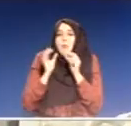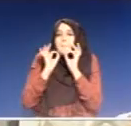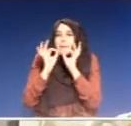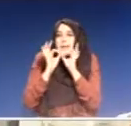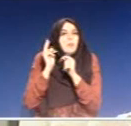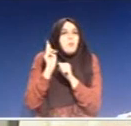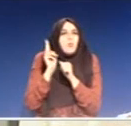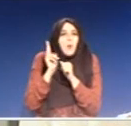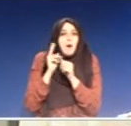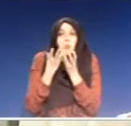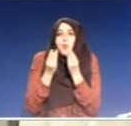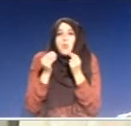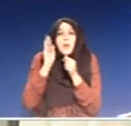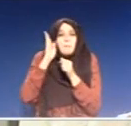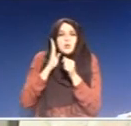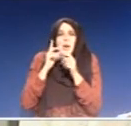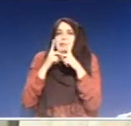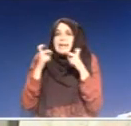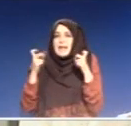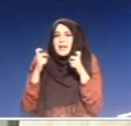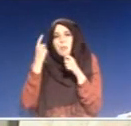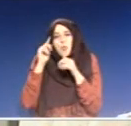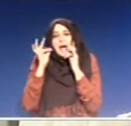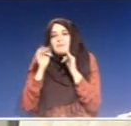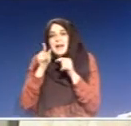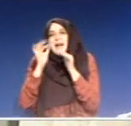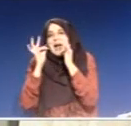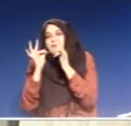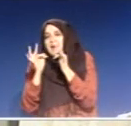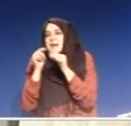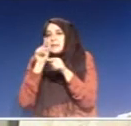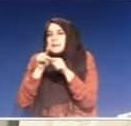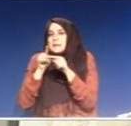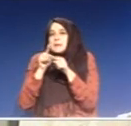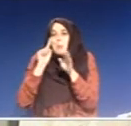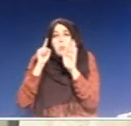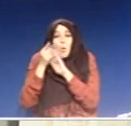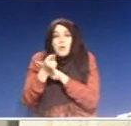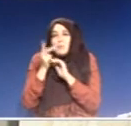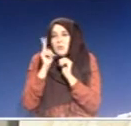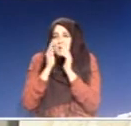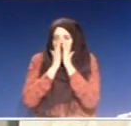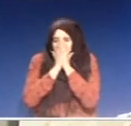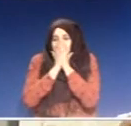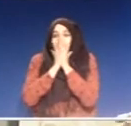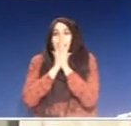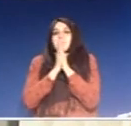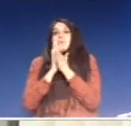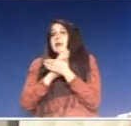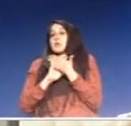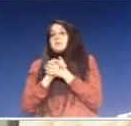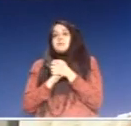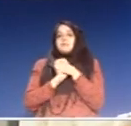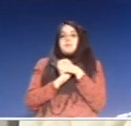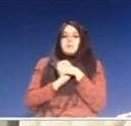بلقيد في العديد من المسائل تتعلق بذلك الملف الذي وصل إلى المكتب. تفضل دكتور. لك الفضل